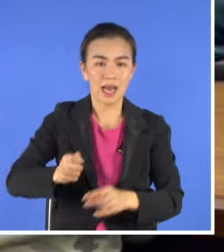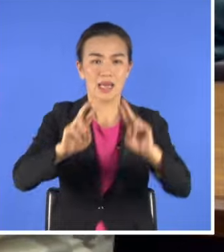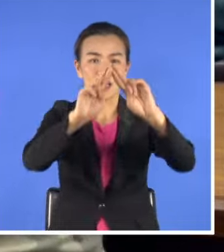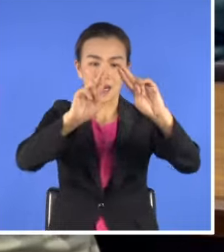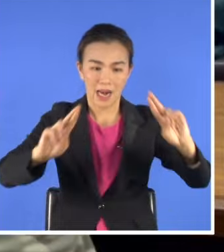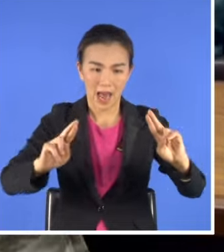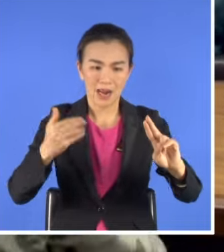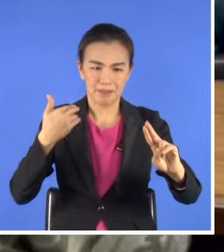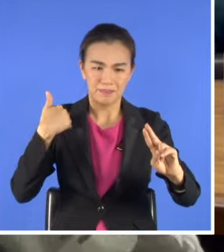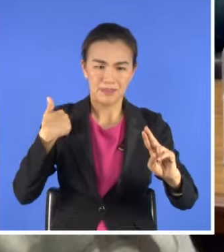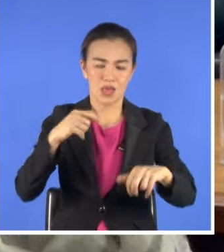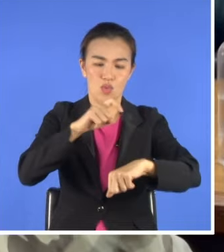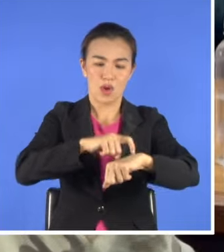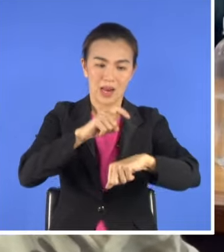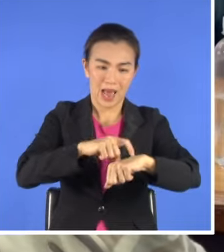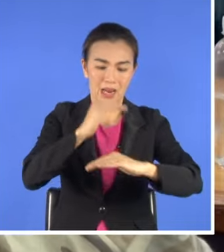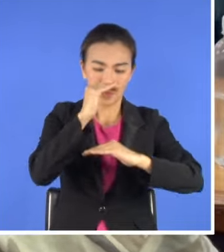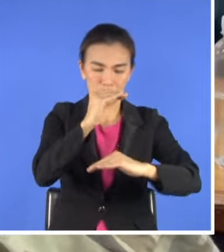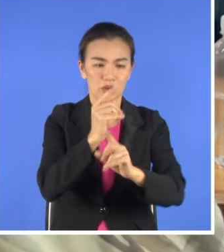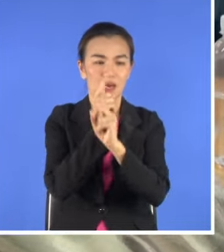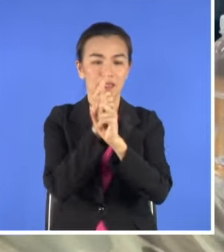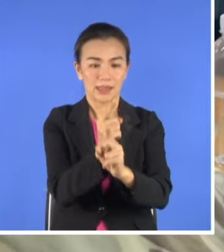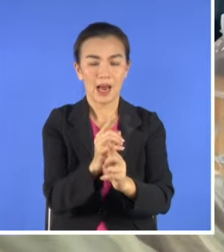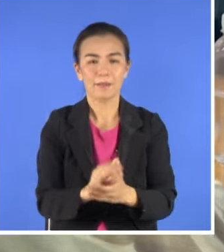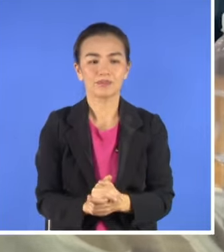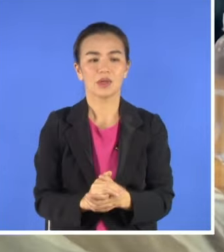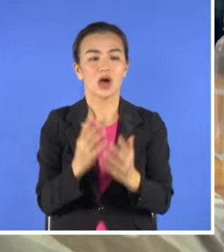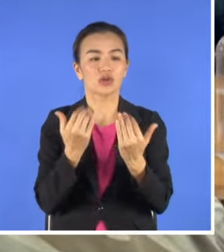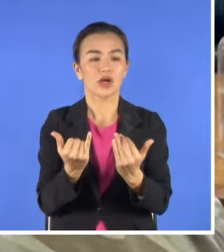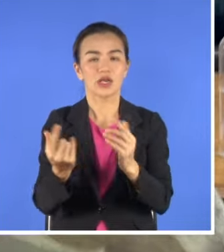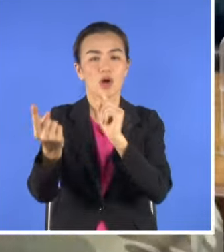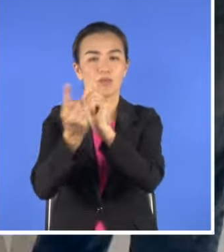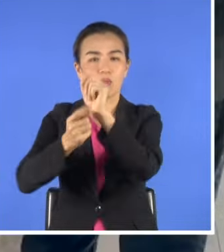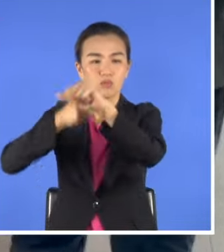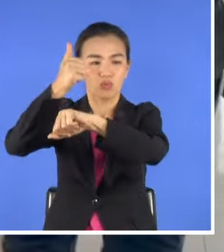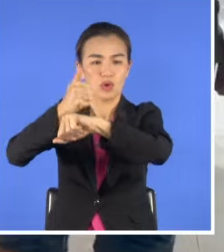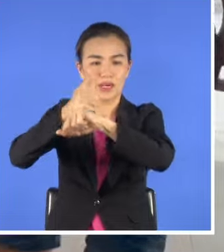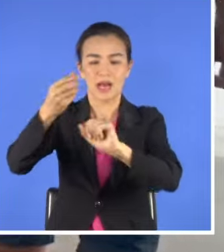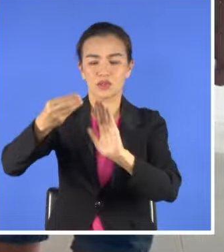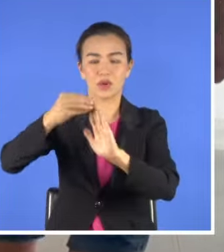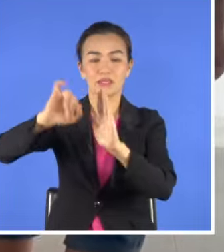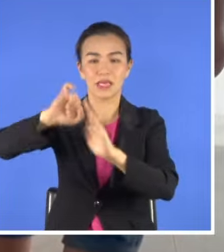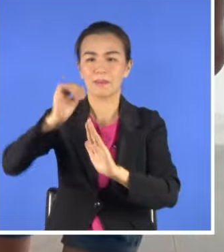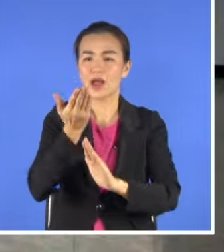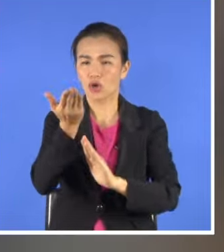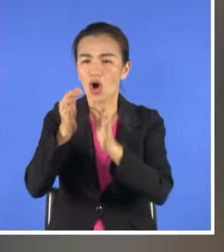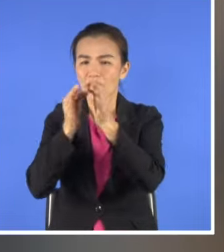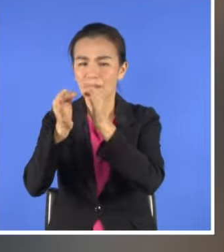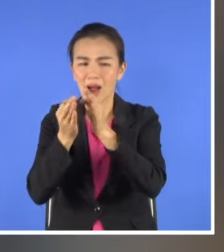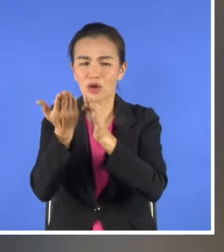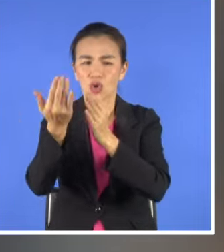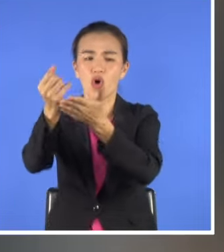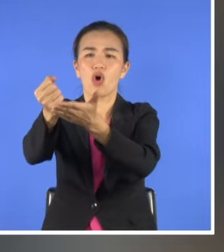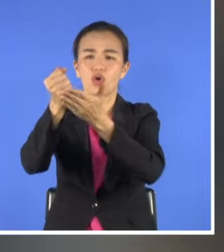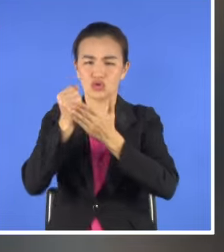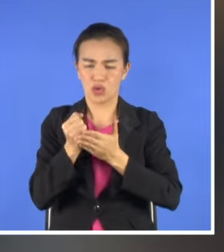ไรเขาก็เก็บตามเวลาที่กำหนดค่ะเบื้องต้นเห็นว่าจะเข้าพบผู้ว่าราชการจังหวัดเชียงใหม่นะคะเพื่อขอความอนุเคราะห์หา